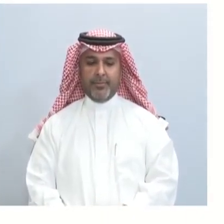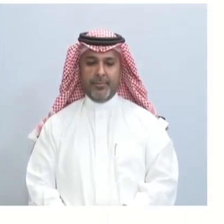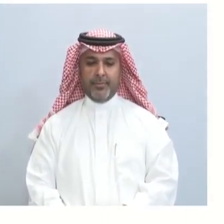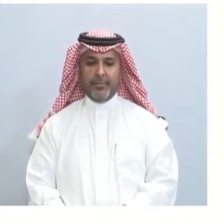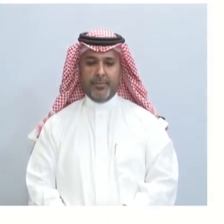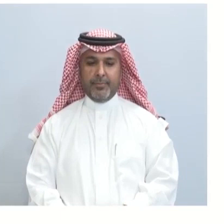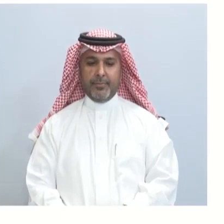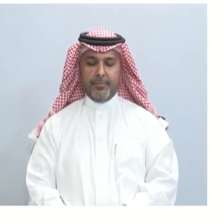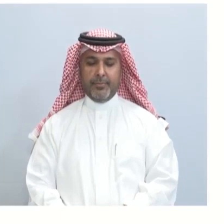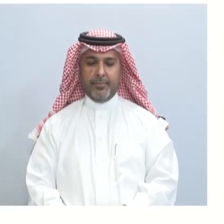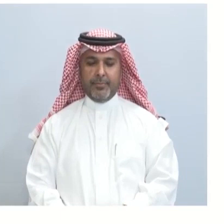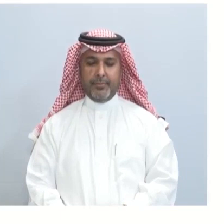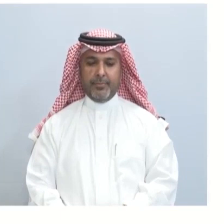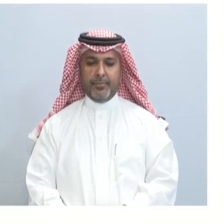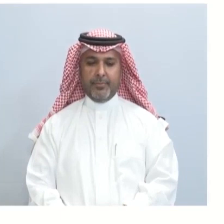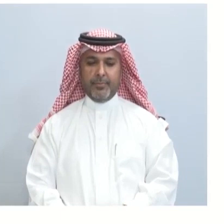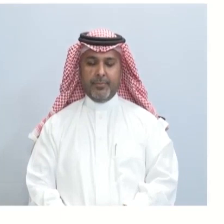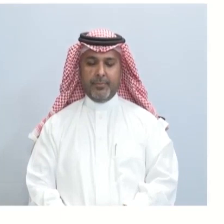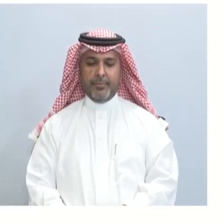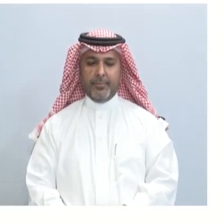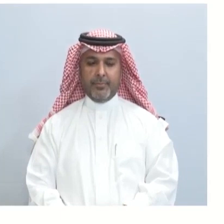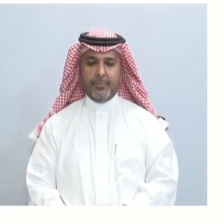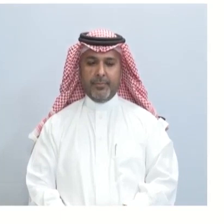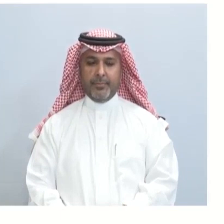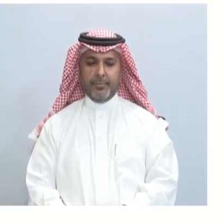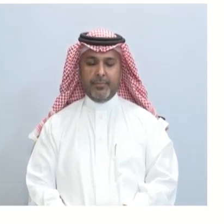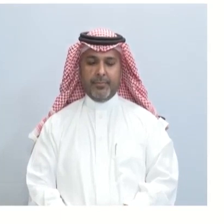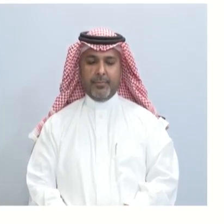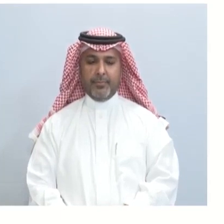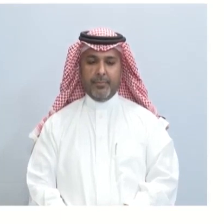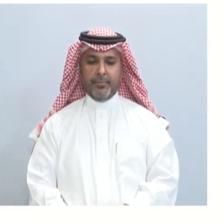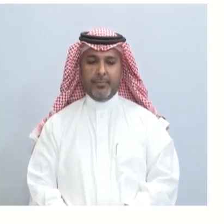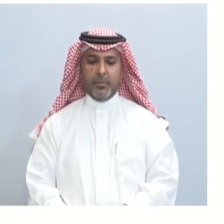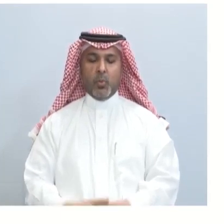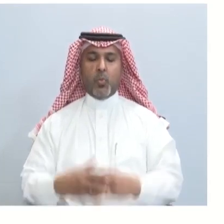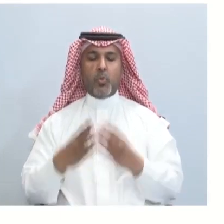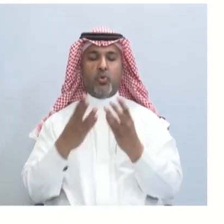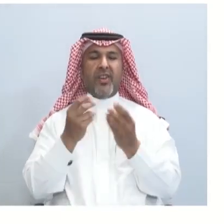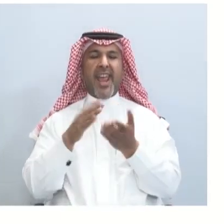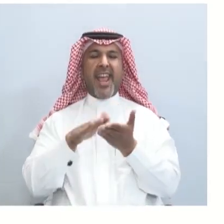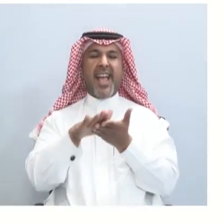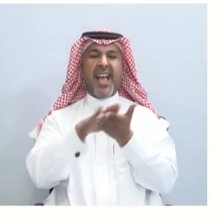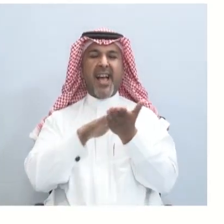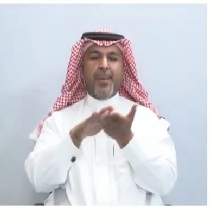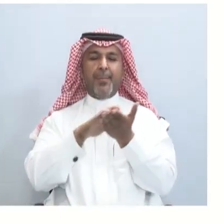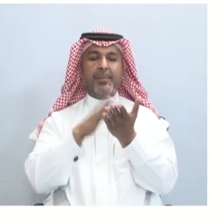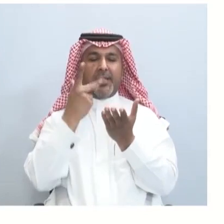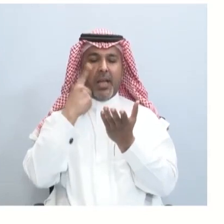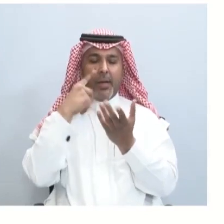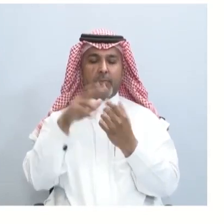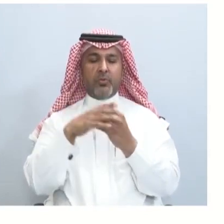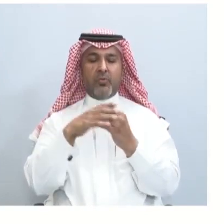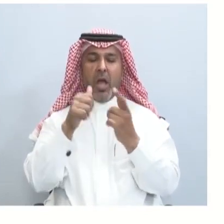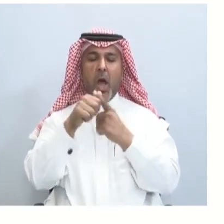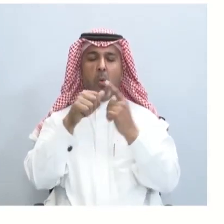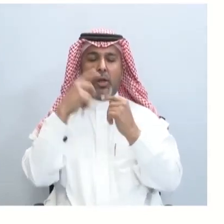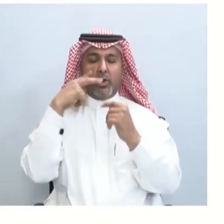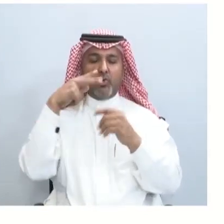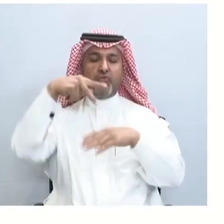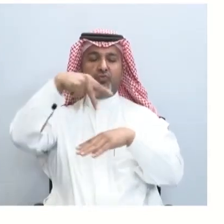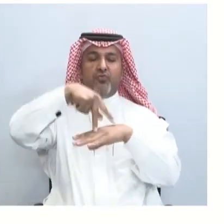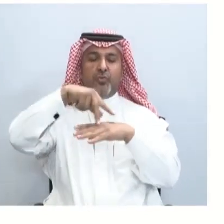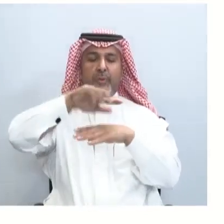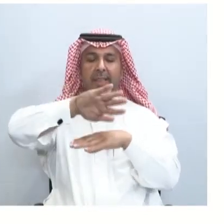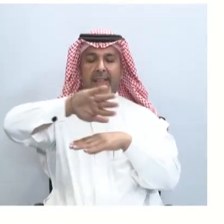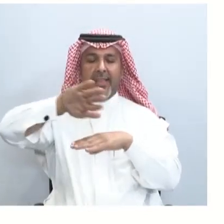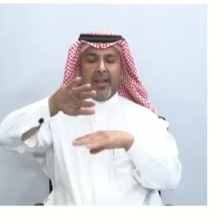قمنا بتجزئه الشكل الى مستطيل ومثلث ولكي نحسب مساحه هذا الشكل المركب نجد مساحه المستطيل ومن